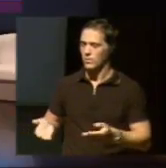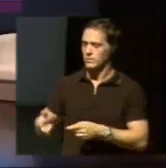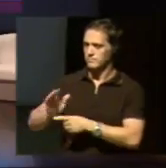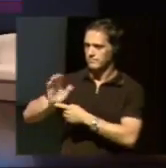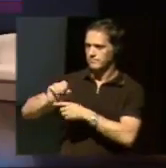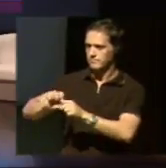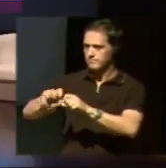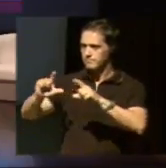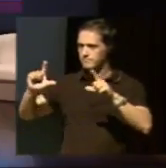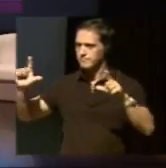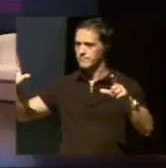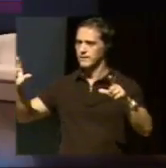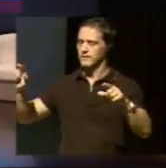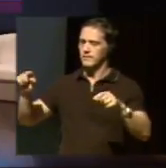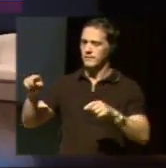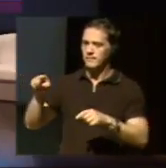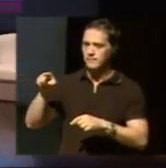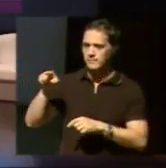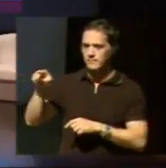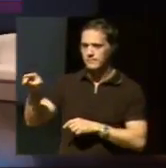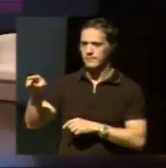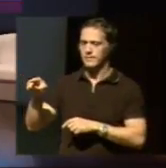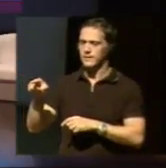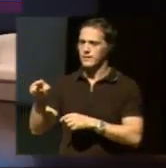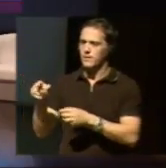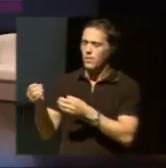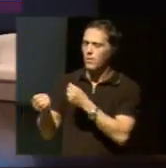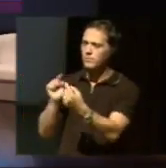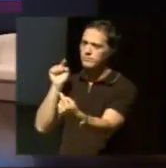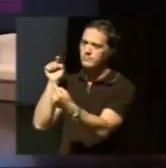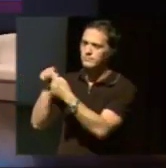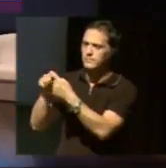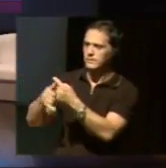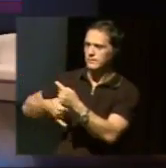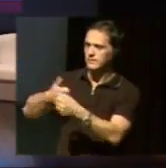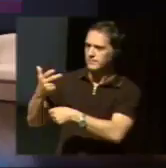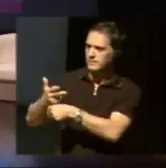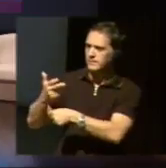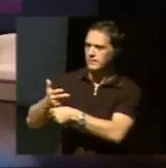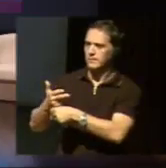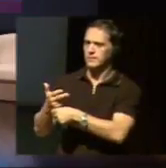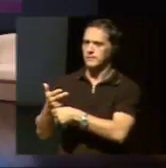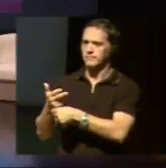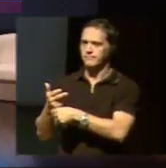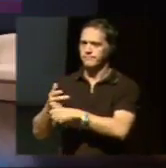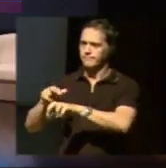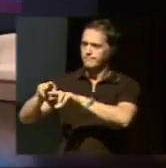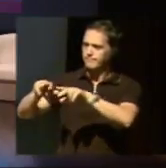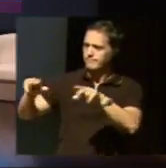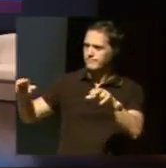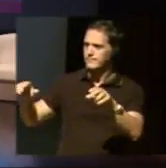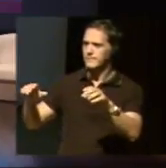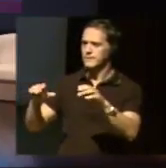hat und welche Auswirkungen das auch auf den Dialog der Generation hat. Dazu